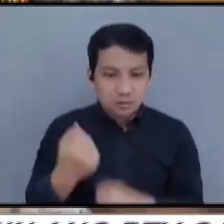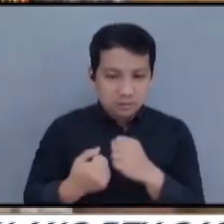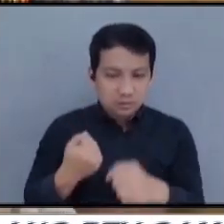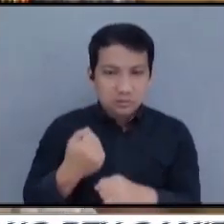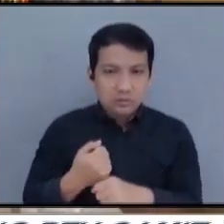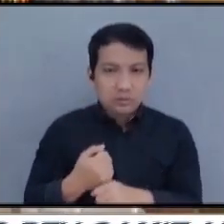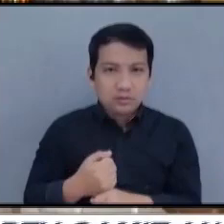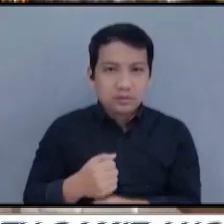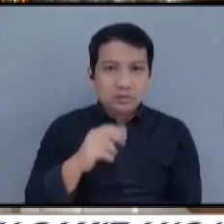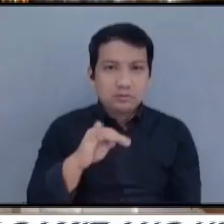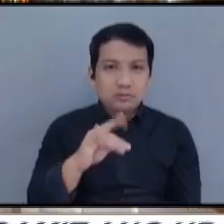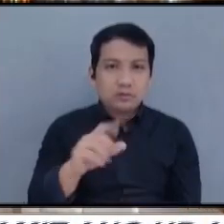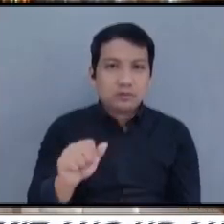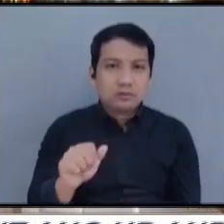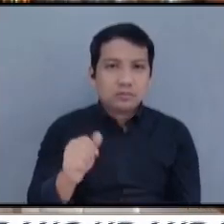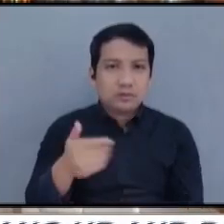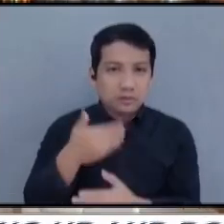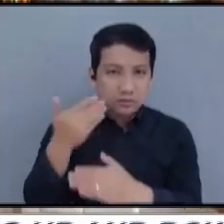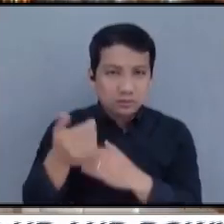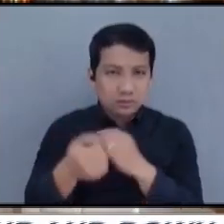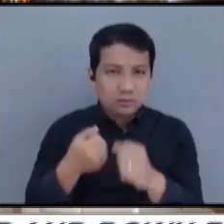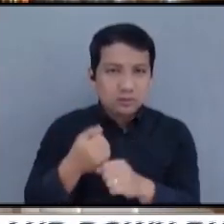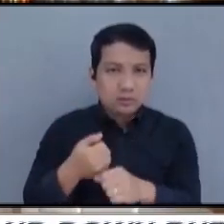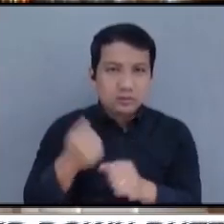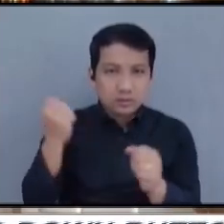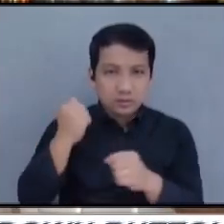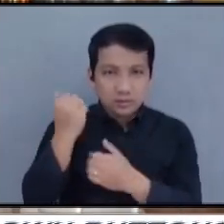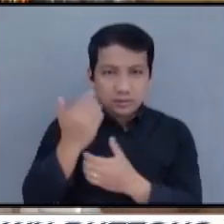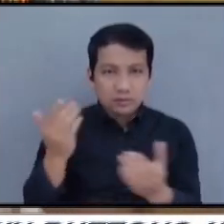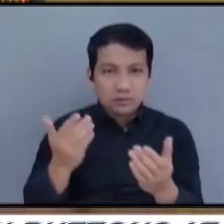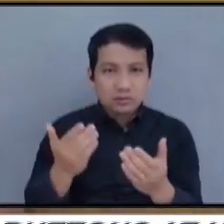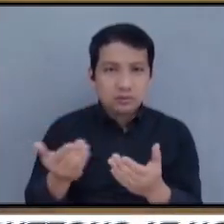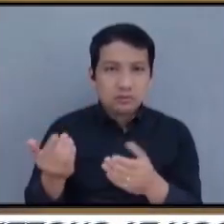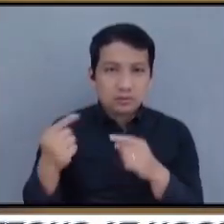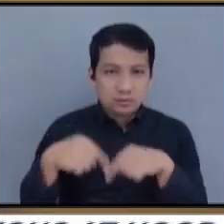So next year, abangan nyo, may pupuntahan din kami iba-iba pang lugar.